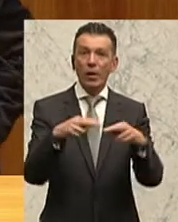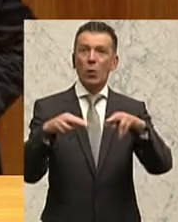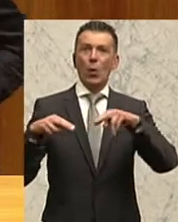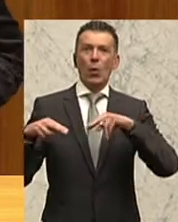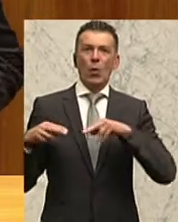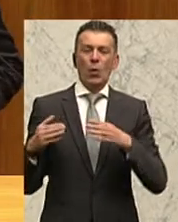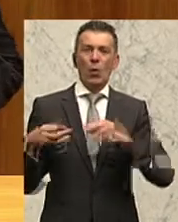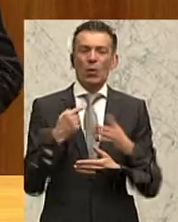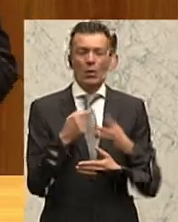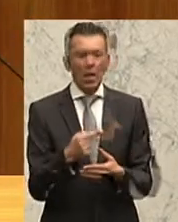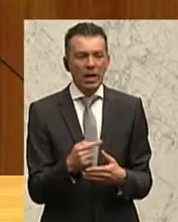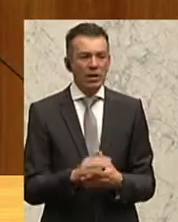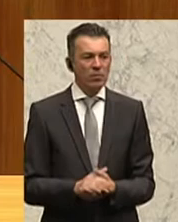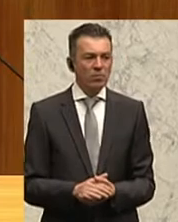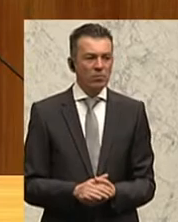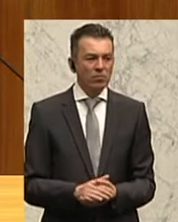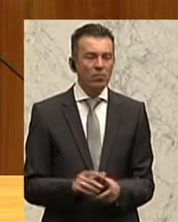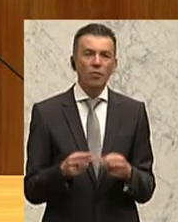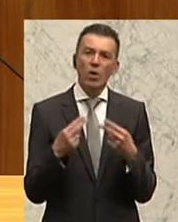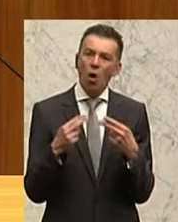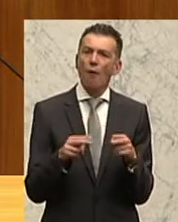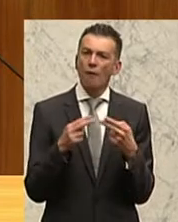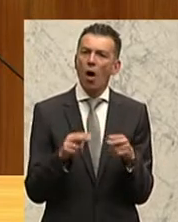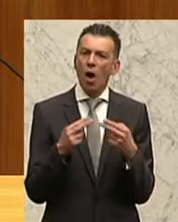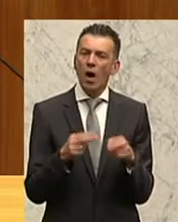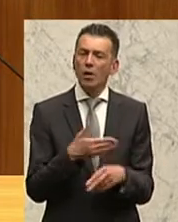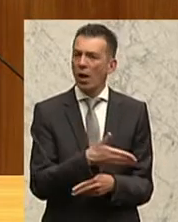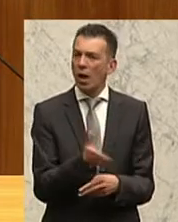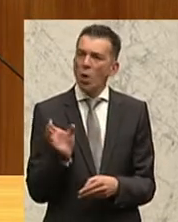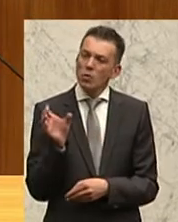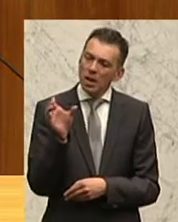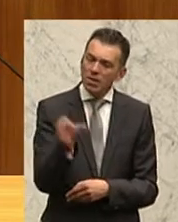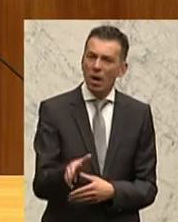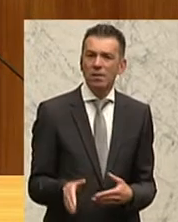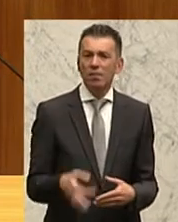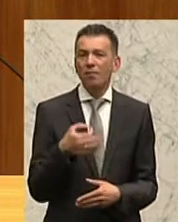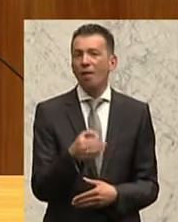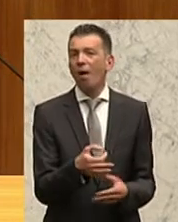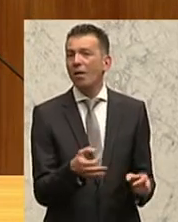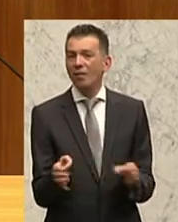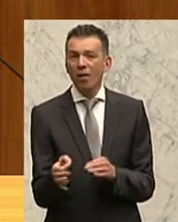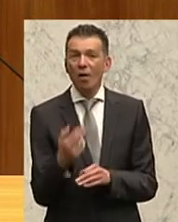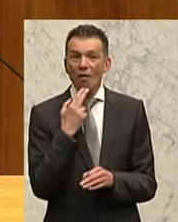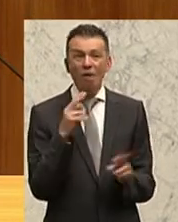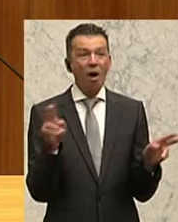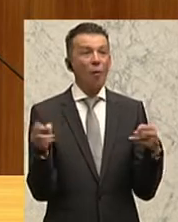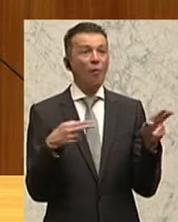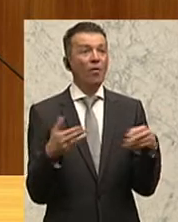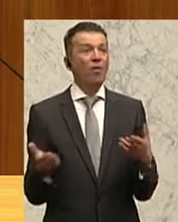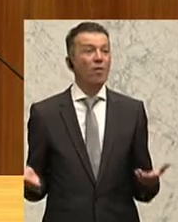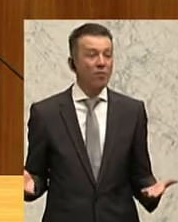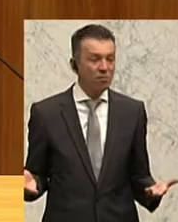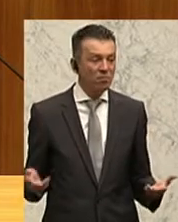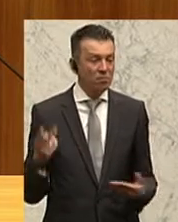ja, wir werden ja weiterhin Einsätze im Ausland machen. Nur die Frage ist, welche? Wer wird uns noch rufen? Und das verstehe ich dann nicht